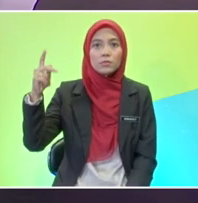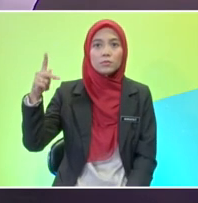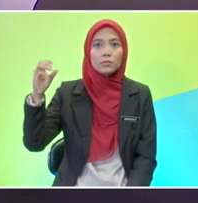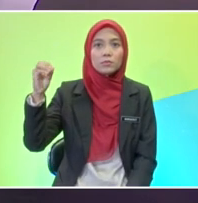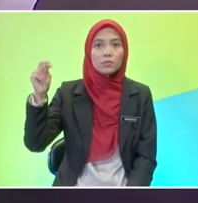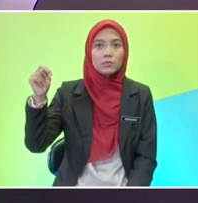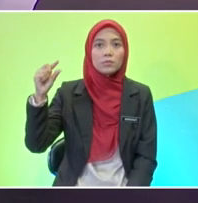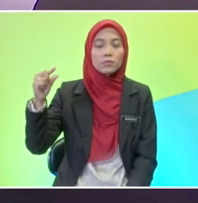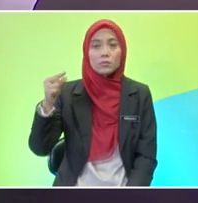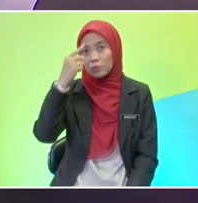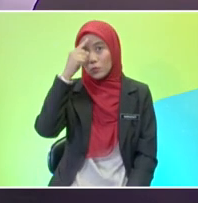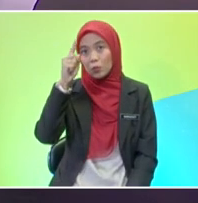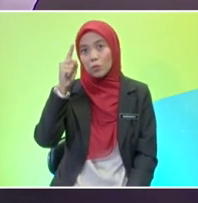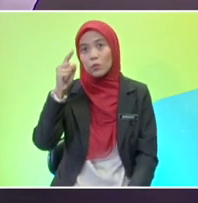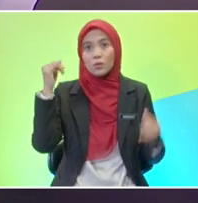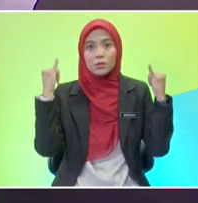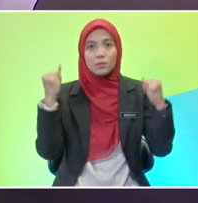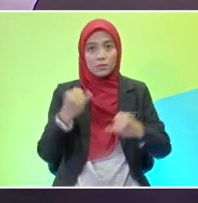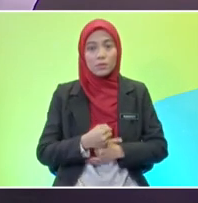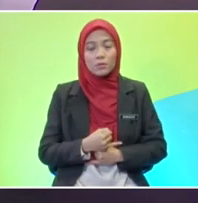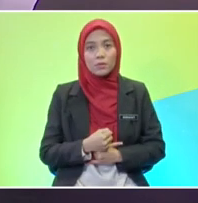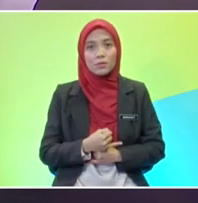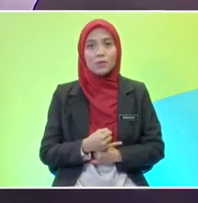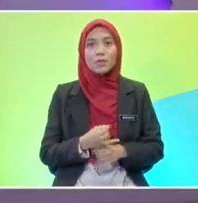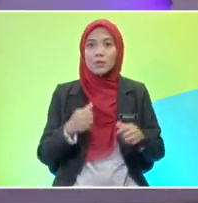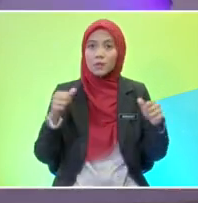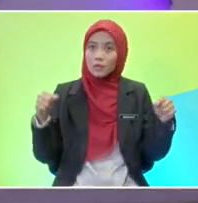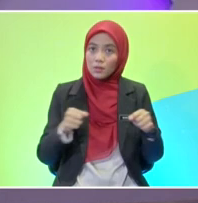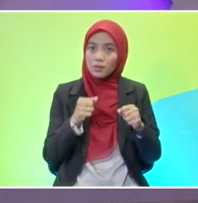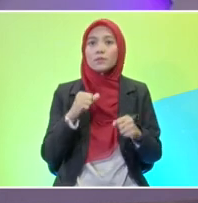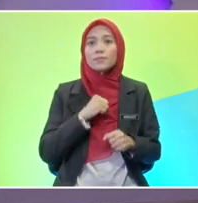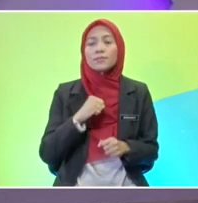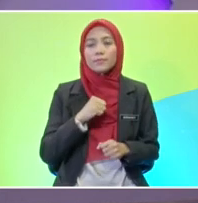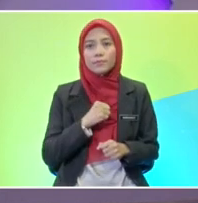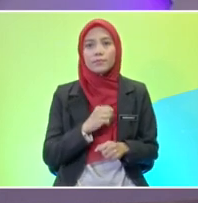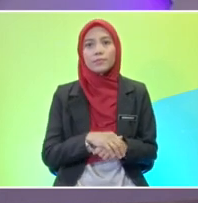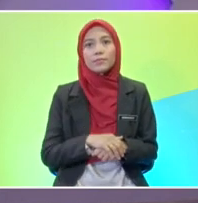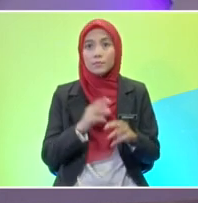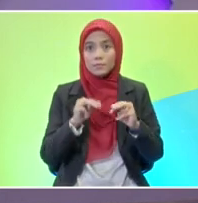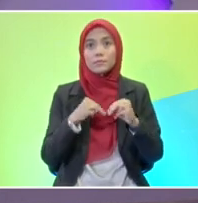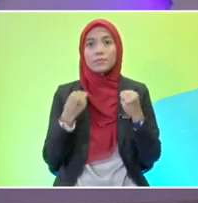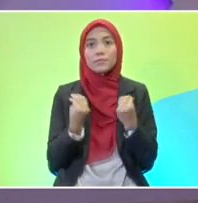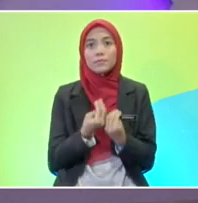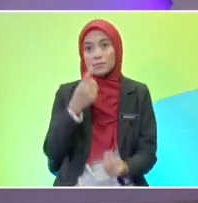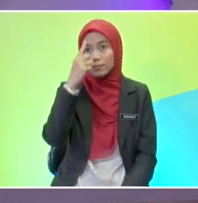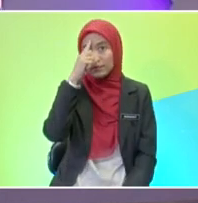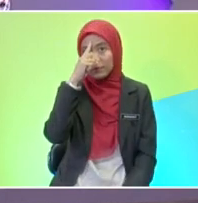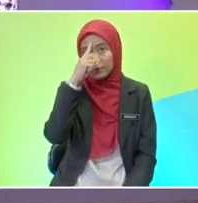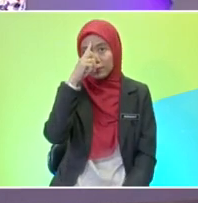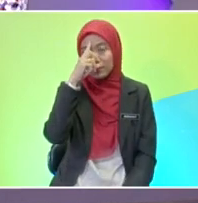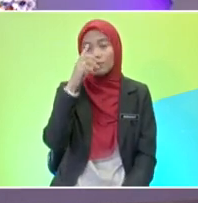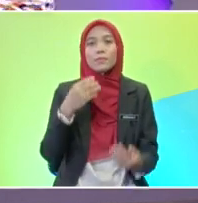untuk seni ukiran masing-masing dan lagi kaum India pun ada seni ukiran mereka